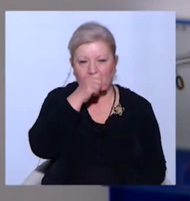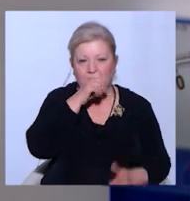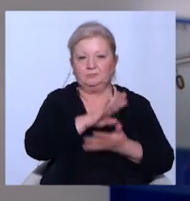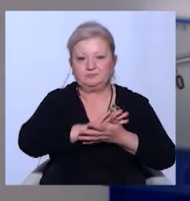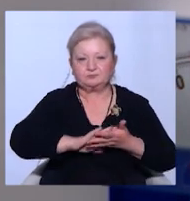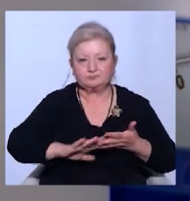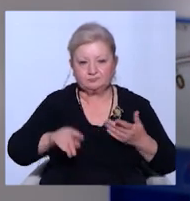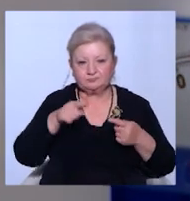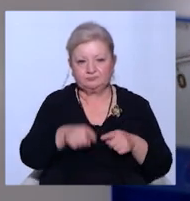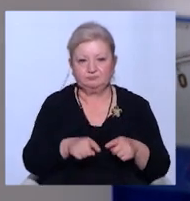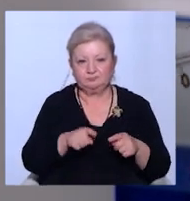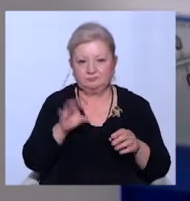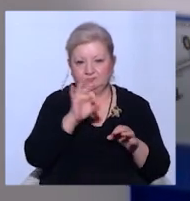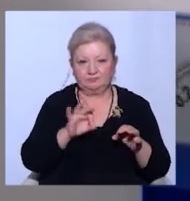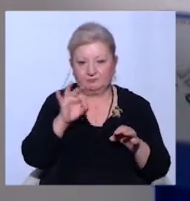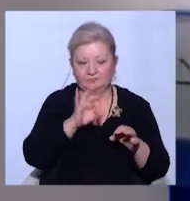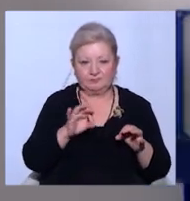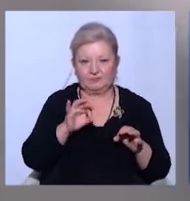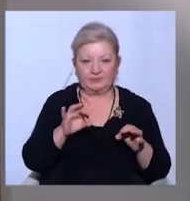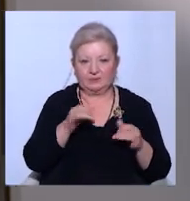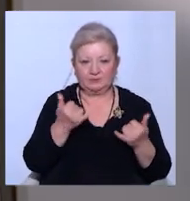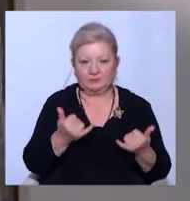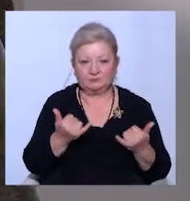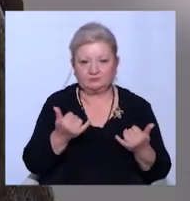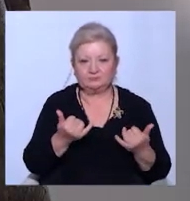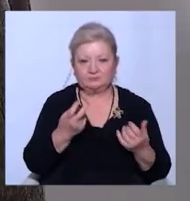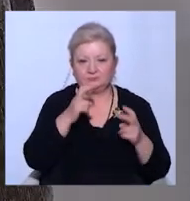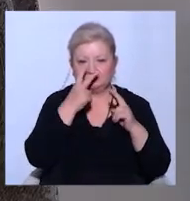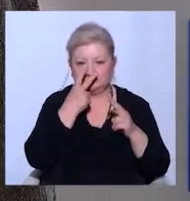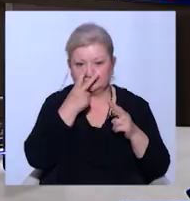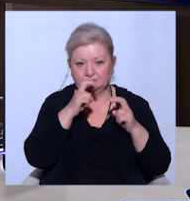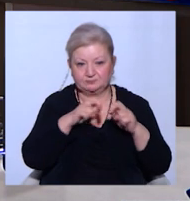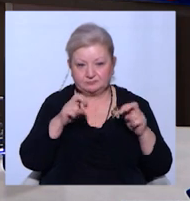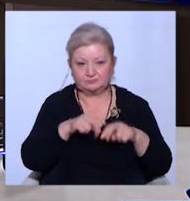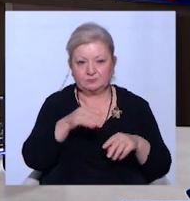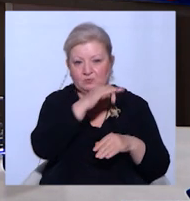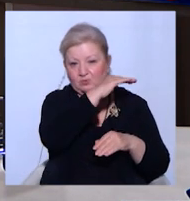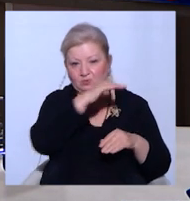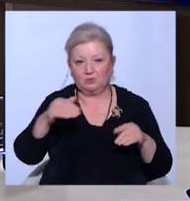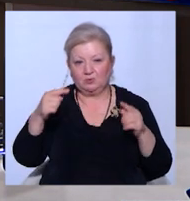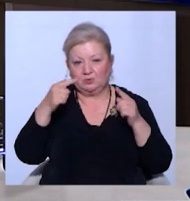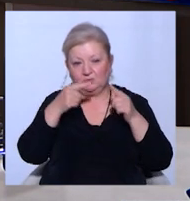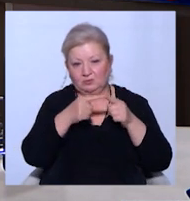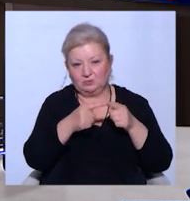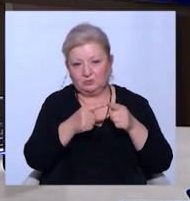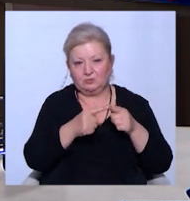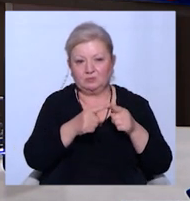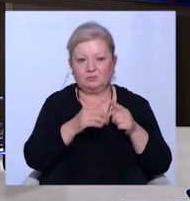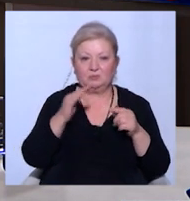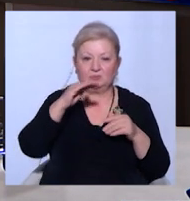გავაგრძელოთ ამ თემაზე საუბარი. ეხლა ამჯერად განვიხილოთ ჰორიზონტისადმი კუთხით გასროლილის